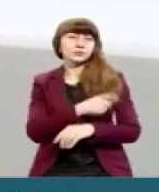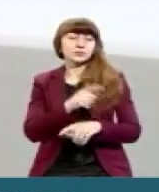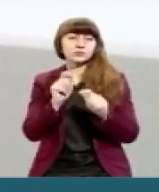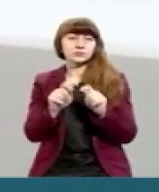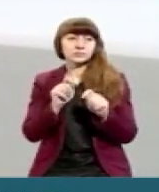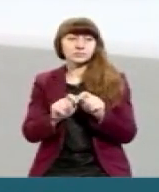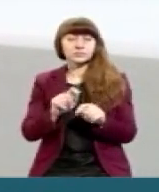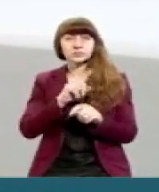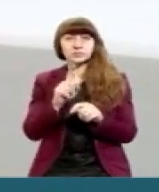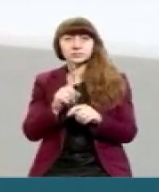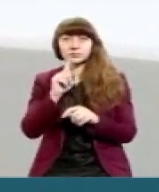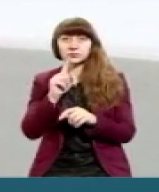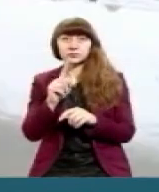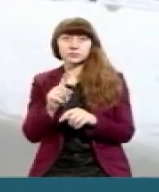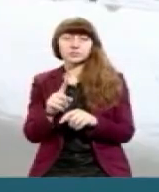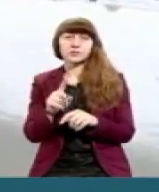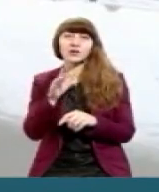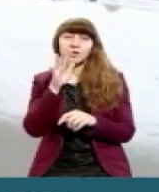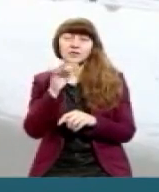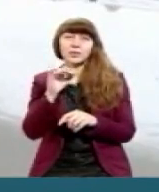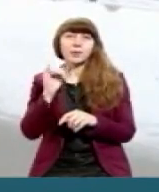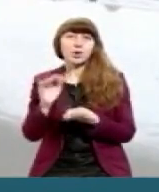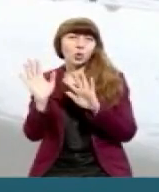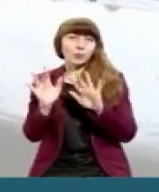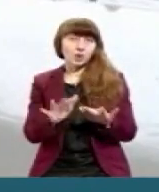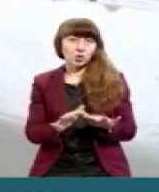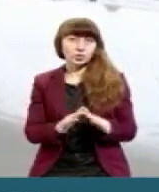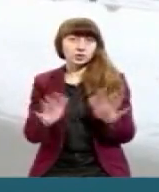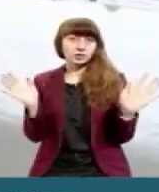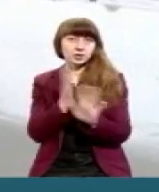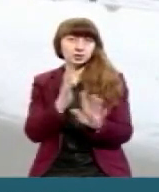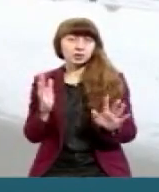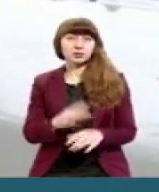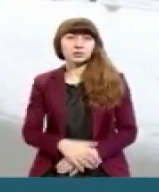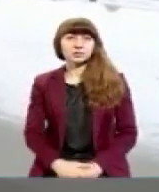қажет, дейді басқарма басшысы. Гүлжан Бөлеген, Манарбек Қосқолов, Қостанай телеарнасы.